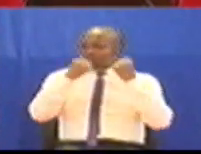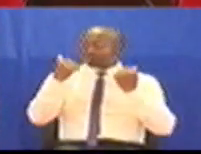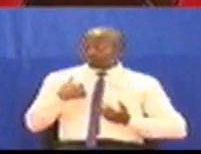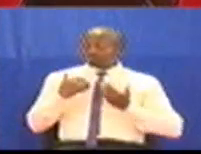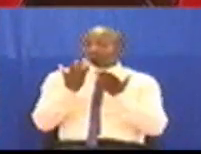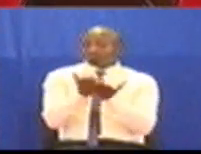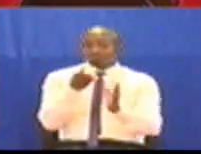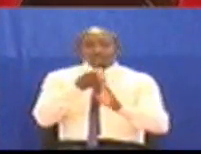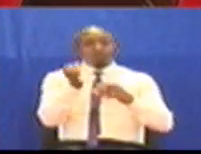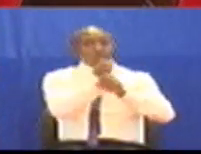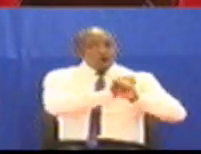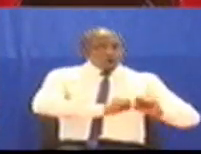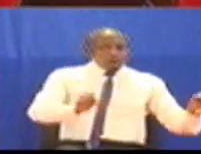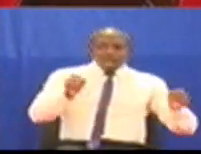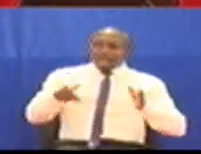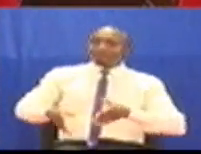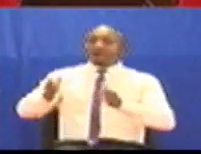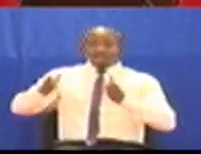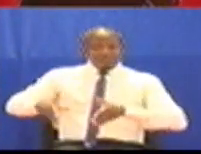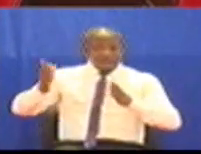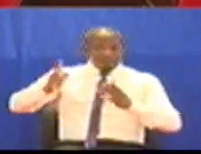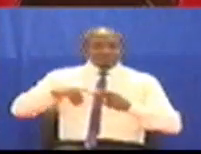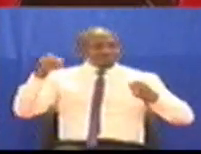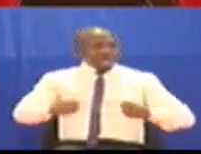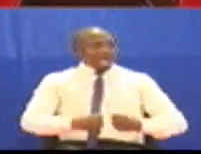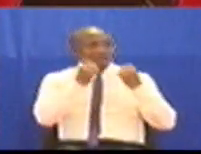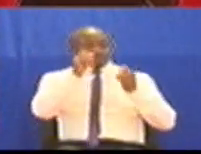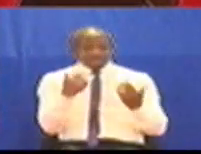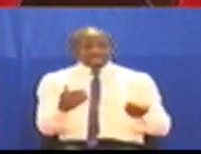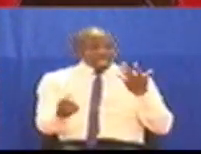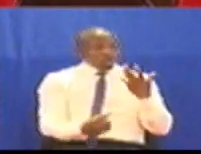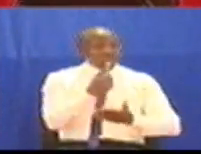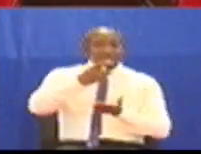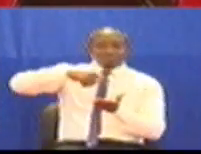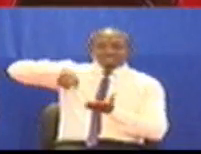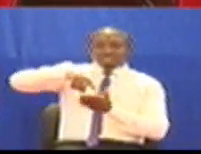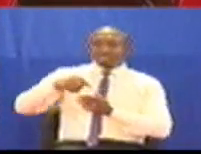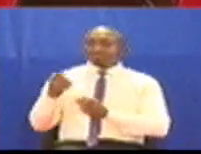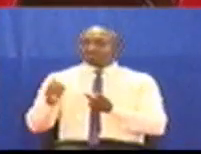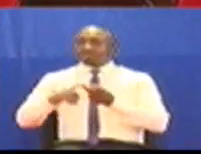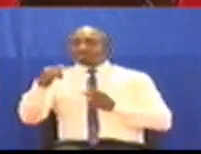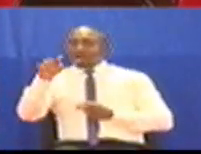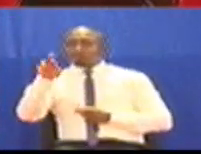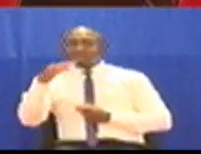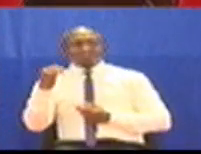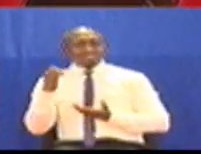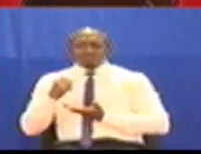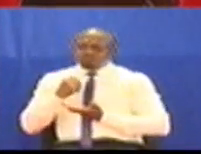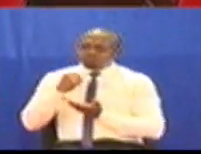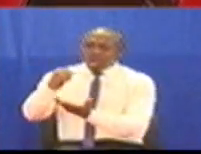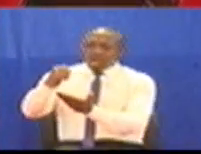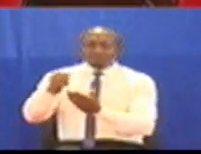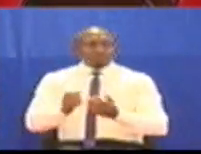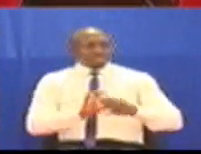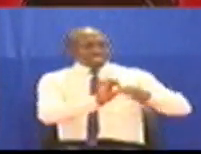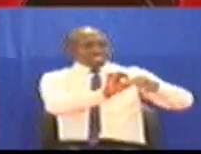ili kuokoa barabara zetu, maafa haya ambayo yanatokea mijini na vijijini, TARURA ipewe fedha, itasaidiana na wizara